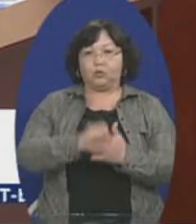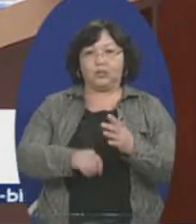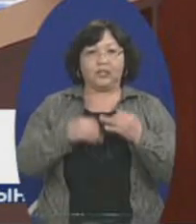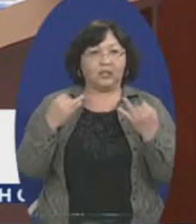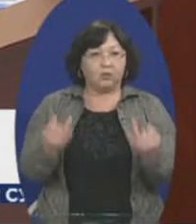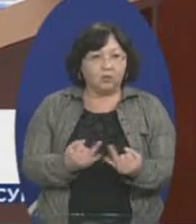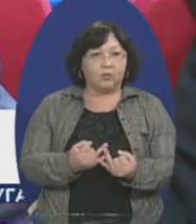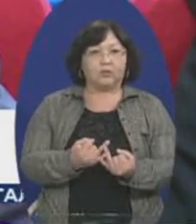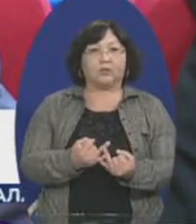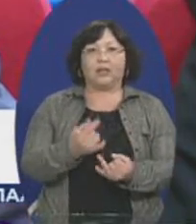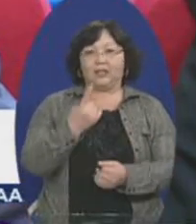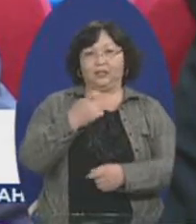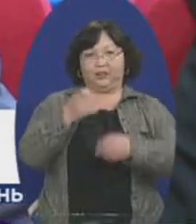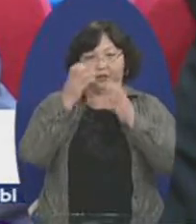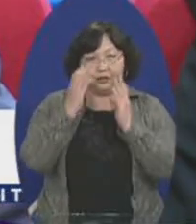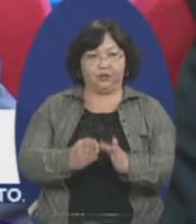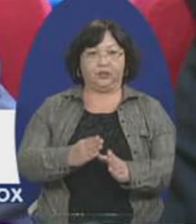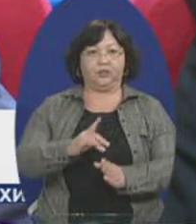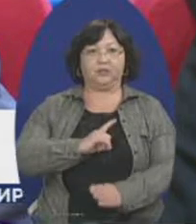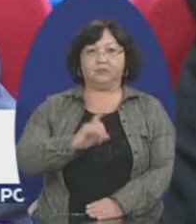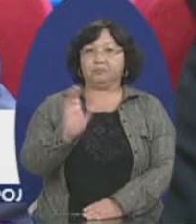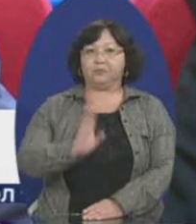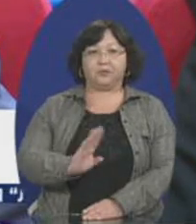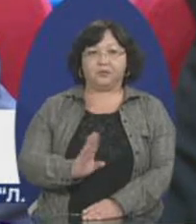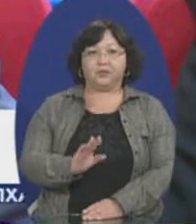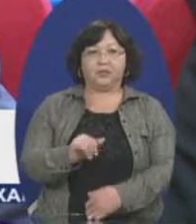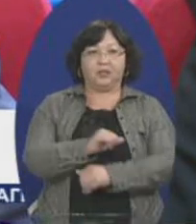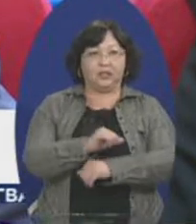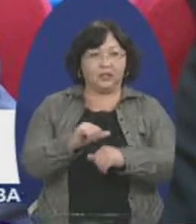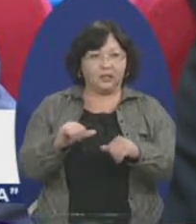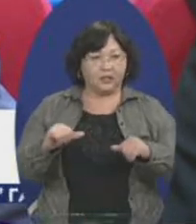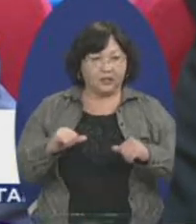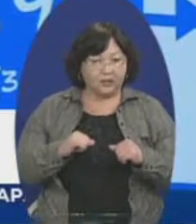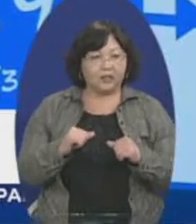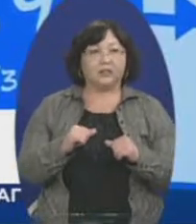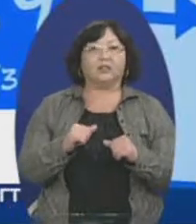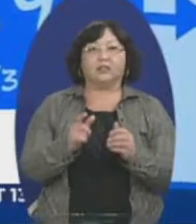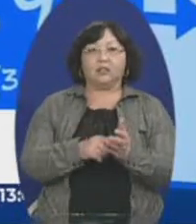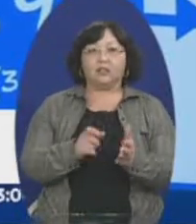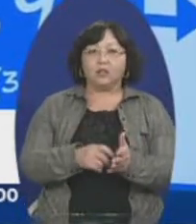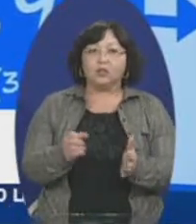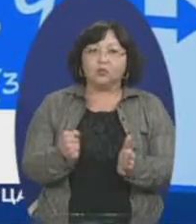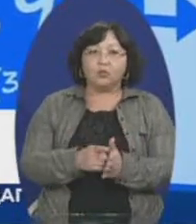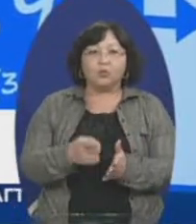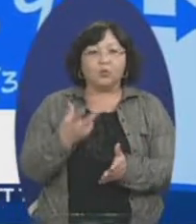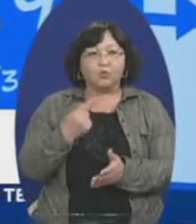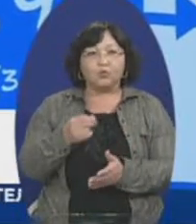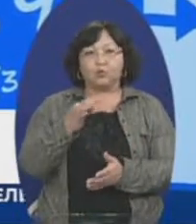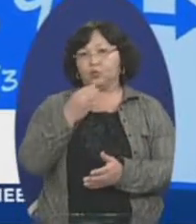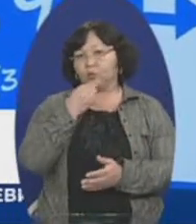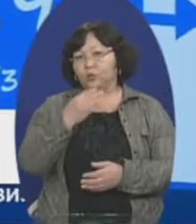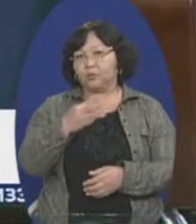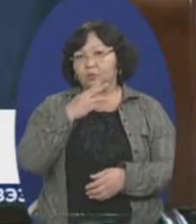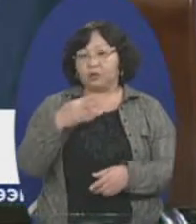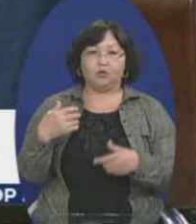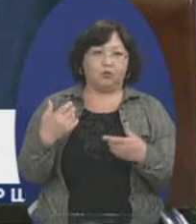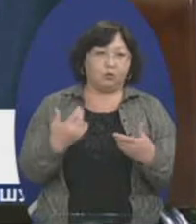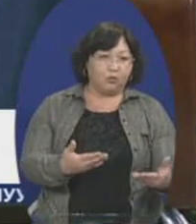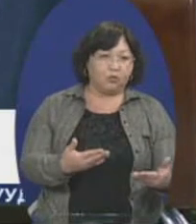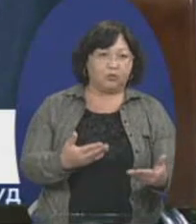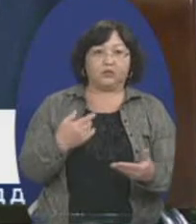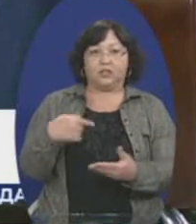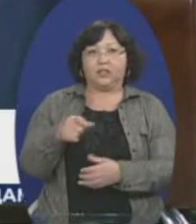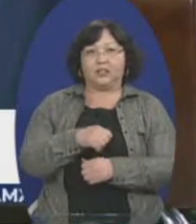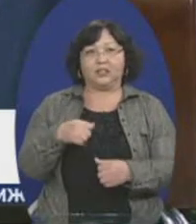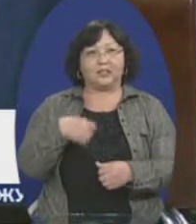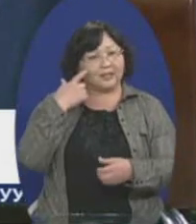дур мэдэн шийдвэрлэх зүйл биш. За тиймээс иргэд олон нийтэд хэрэгцээ шаардлагын талаар үнэн зөв мэдээлэл түгээх, тэдний байр суурь